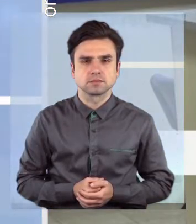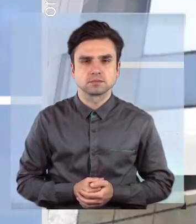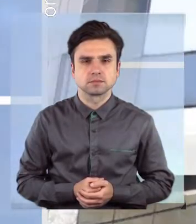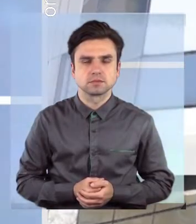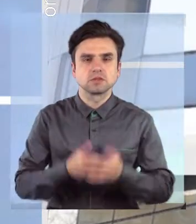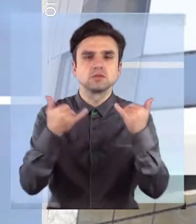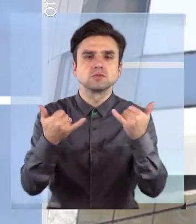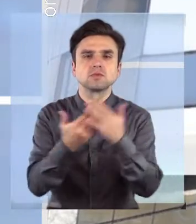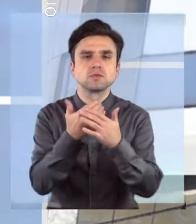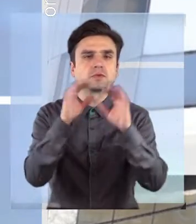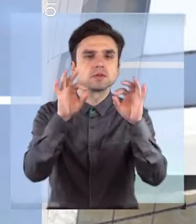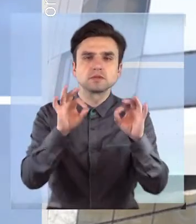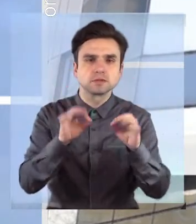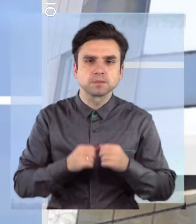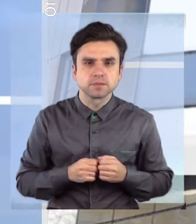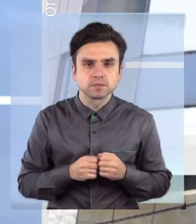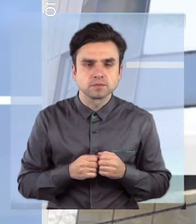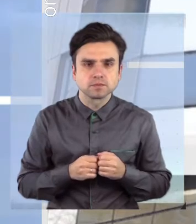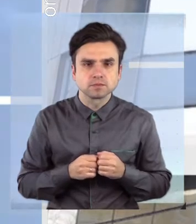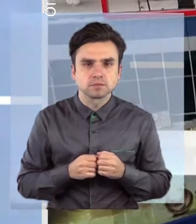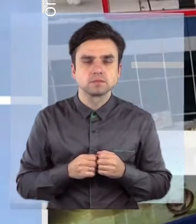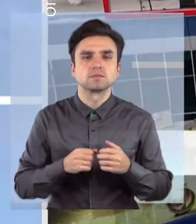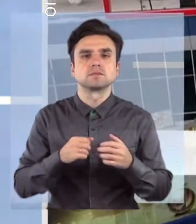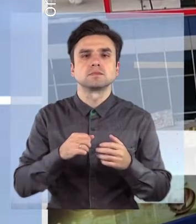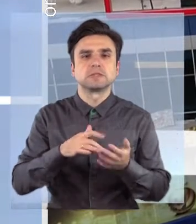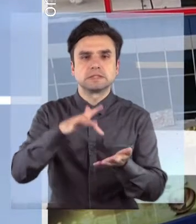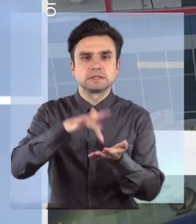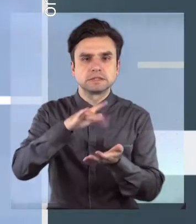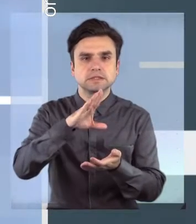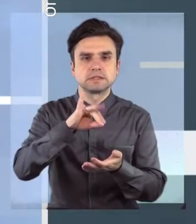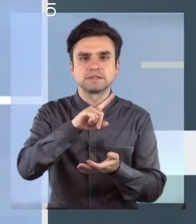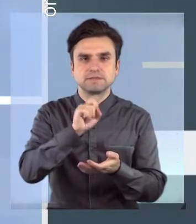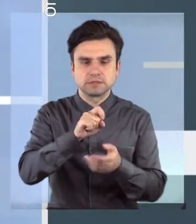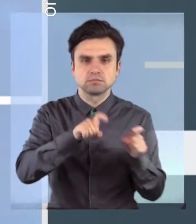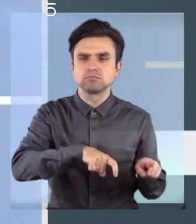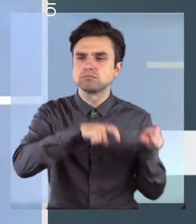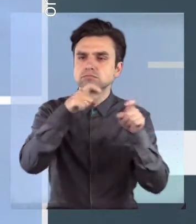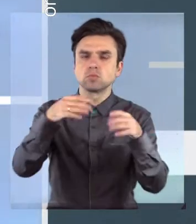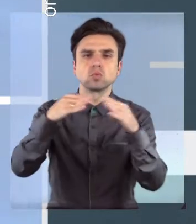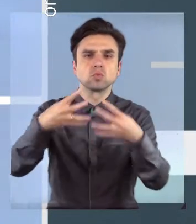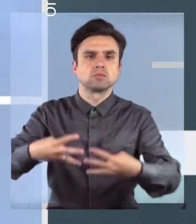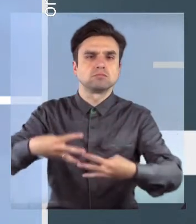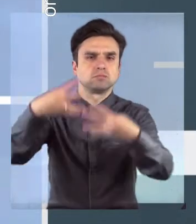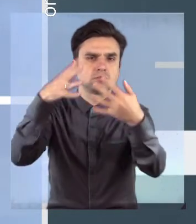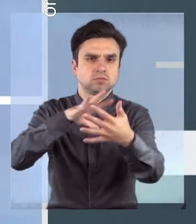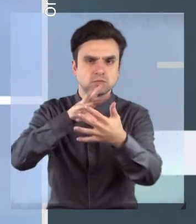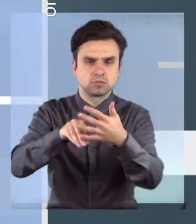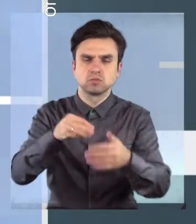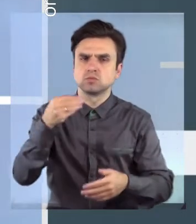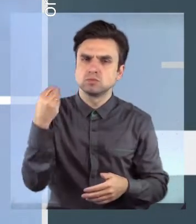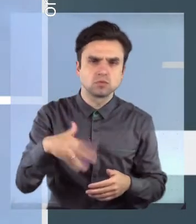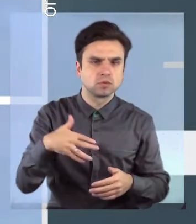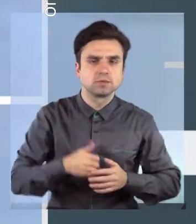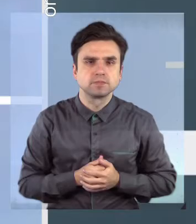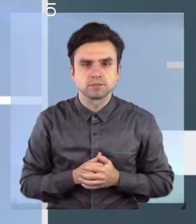Сьогодні розкажемо про таке. Золотий переїзд, Центровіза шукають нову будівлю. Ця ціна в порівнянні з